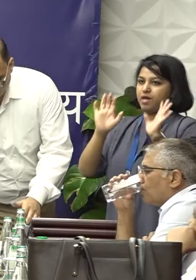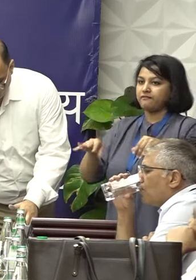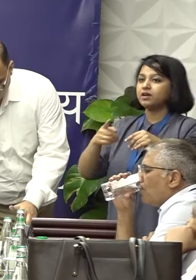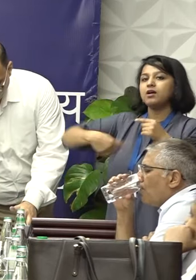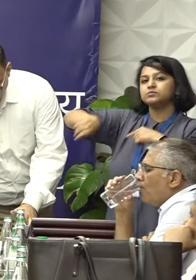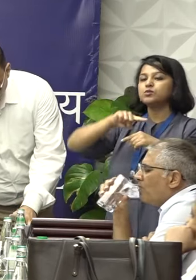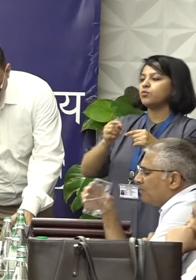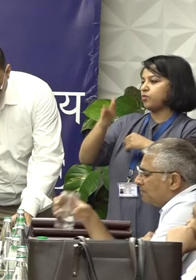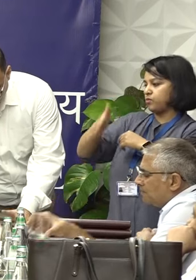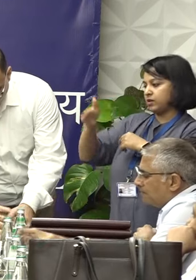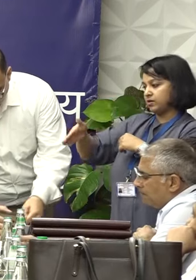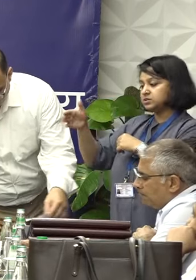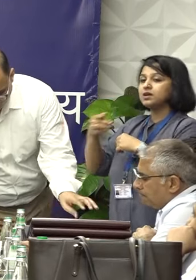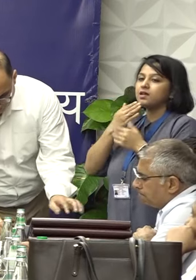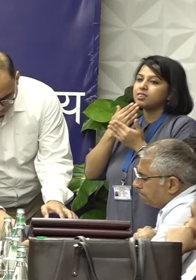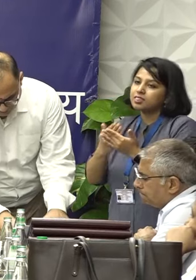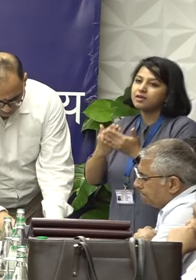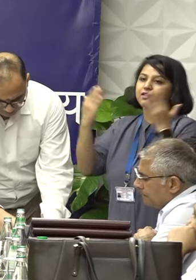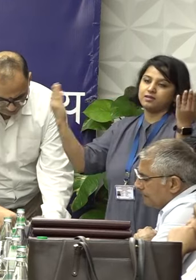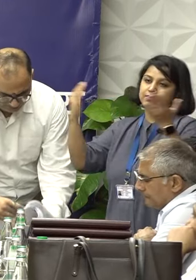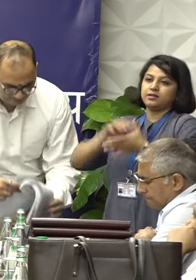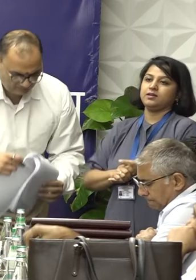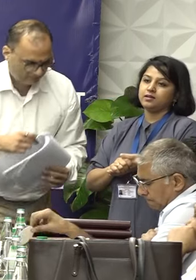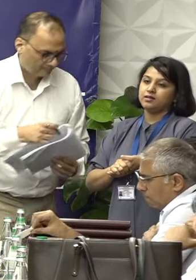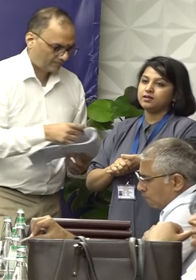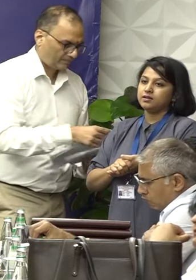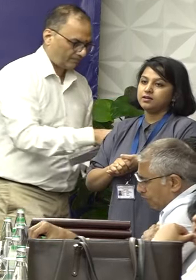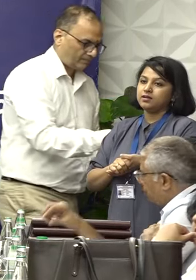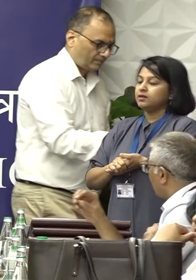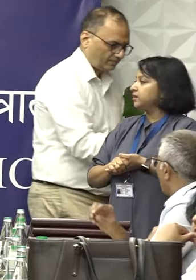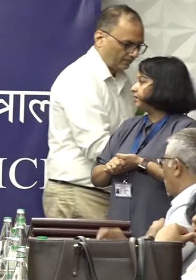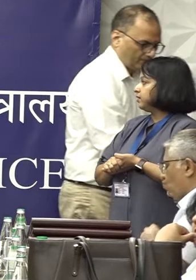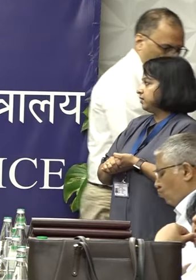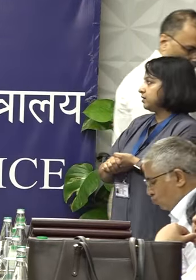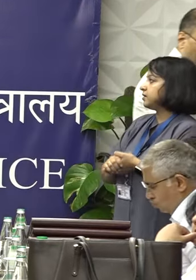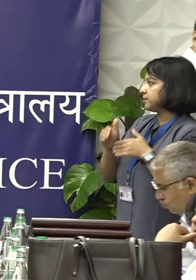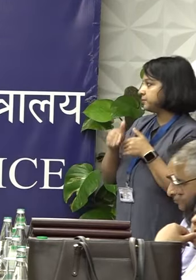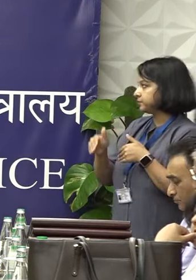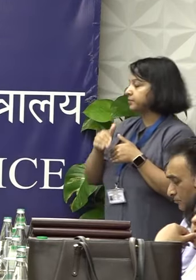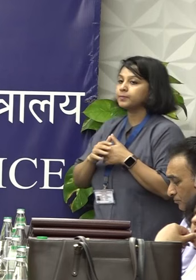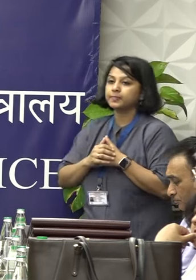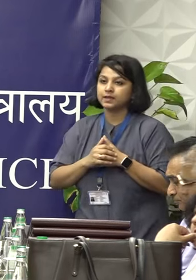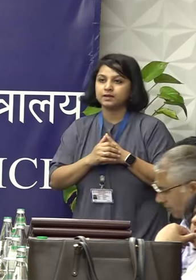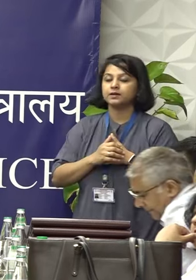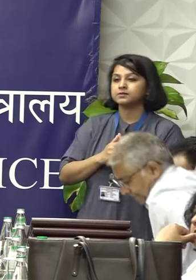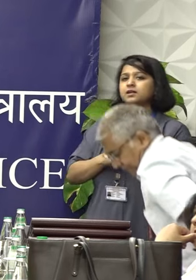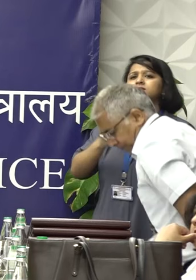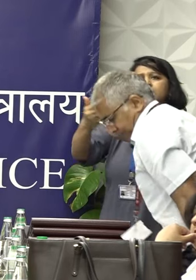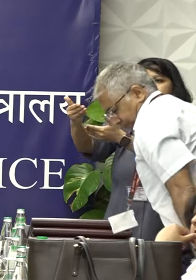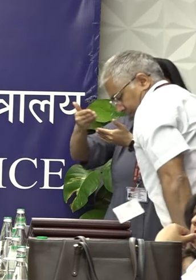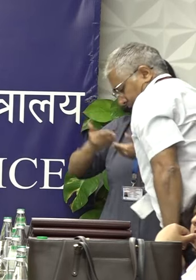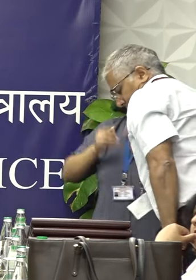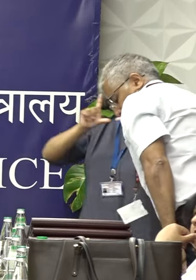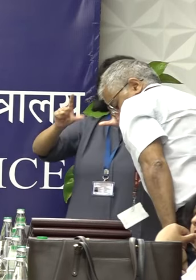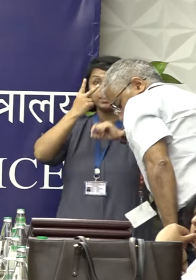को बहुत बहुत बधाई एवं आभार। अब हम अपनी स्क्रीन